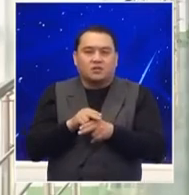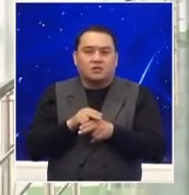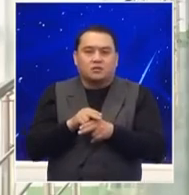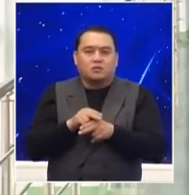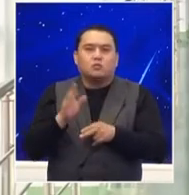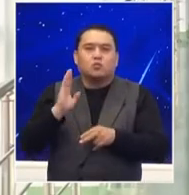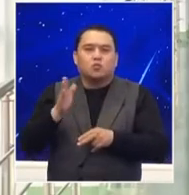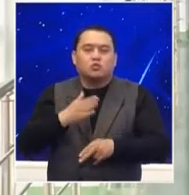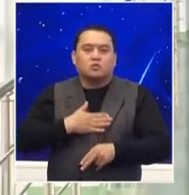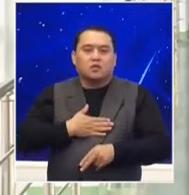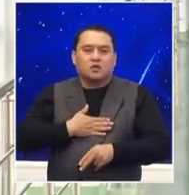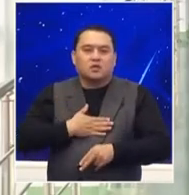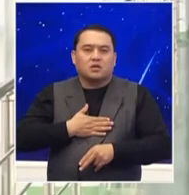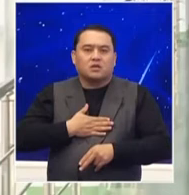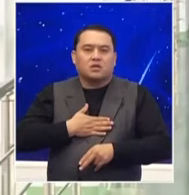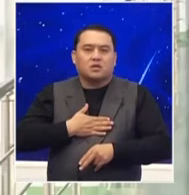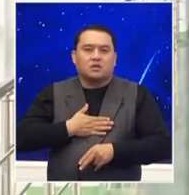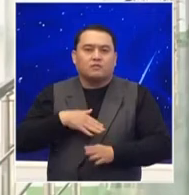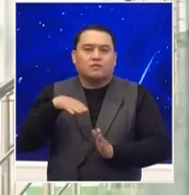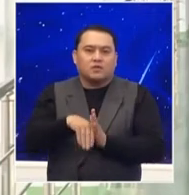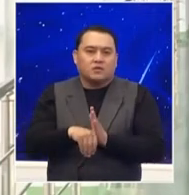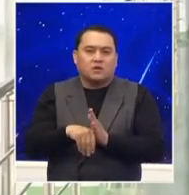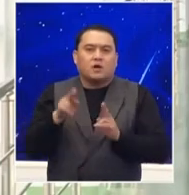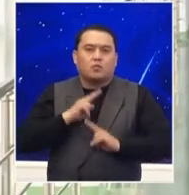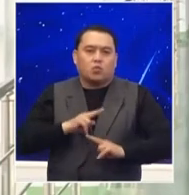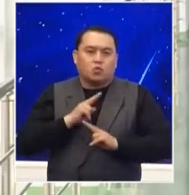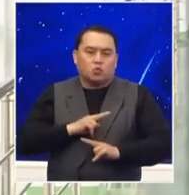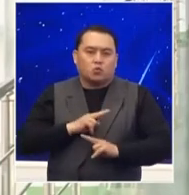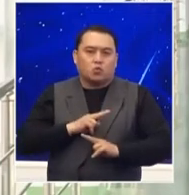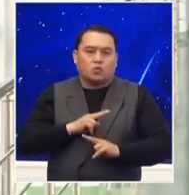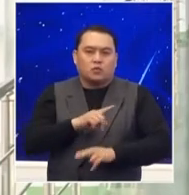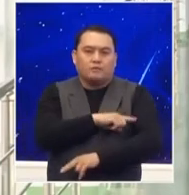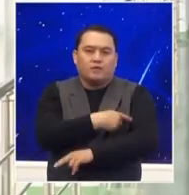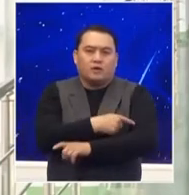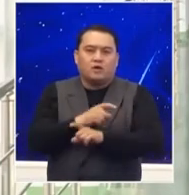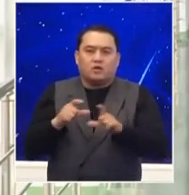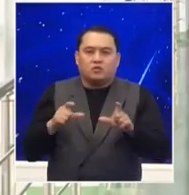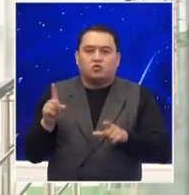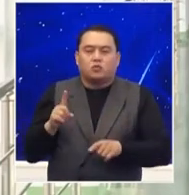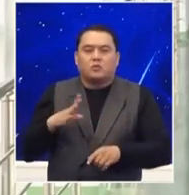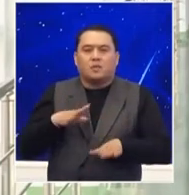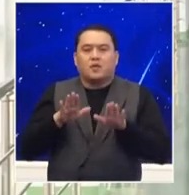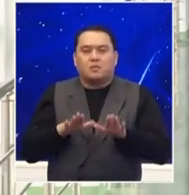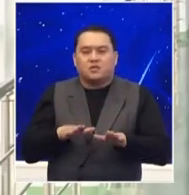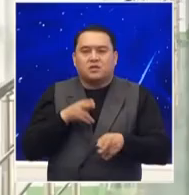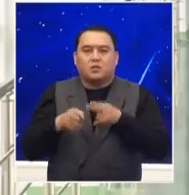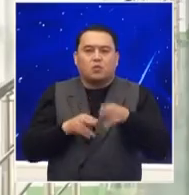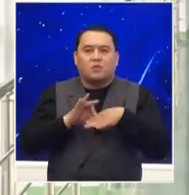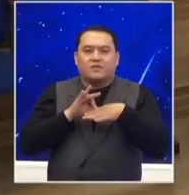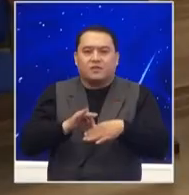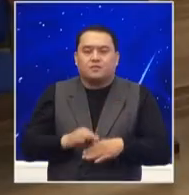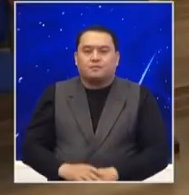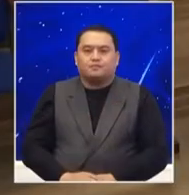в дальнейшем, чтобы это все как бы вводилось в работу клиник, и чтобы уже на местах эти операции чтобы